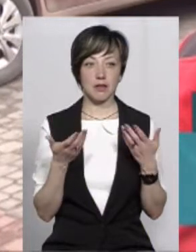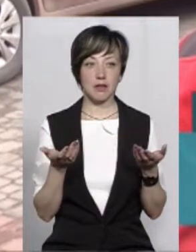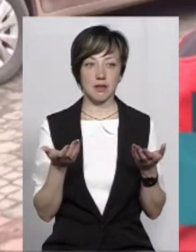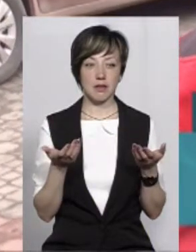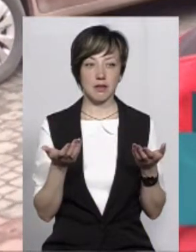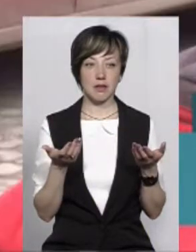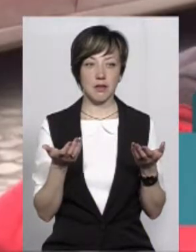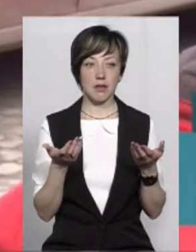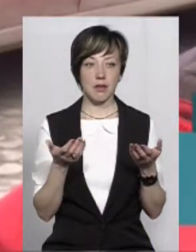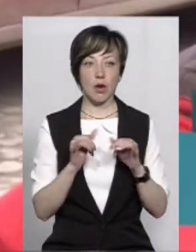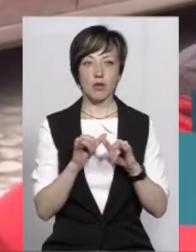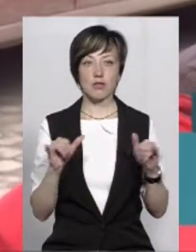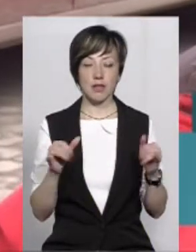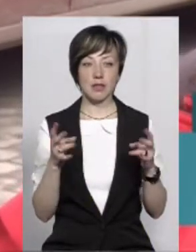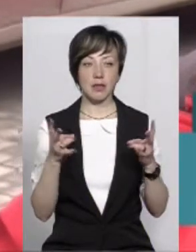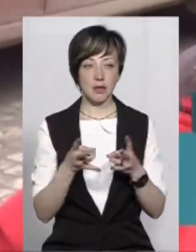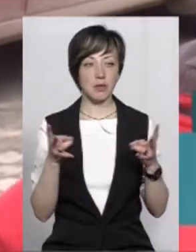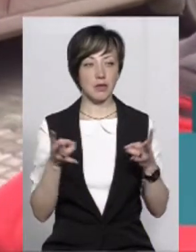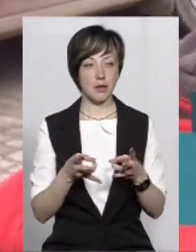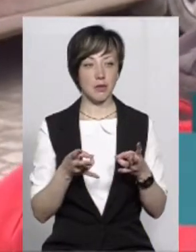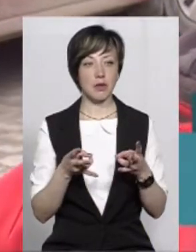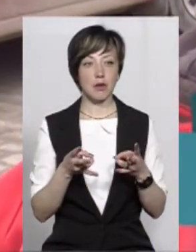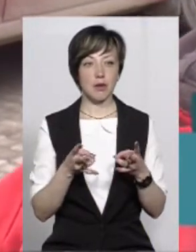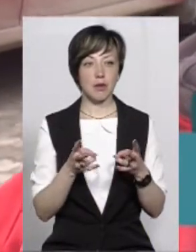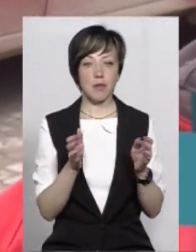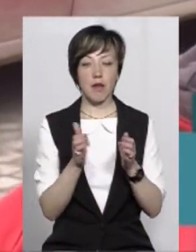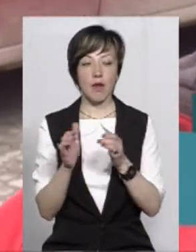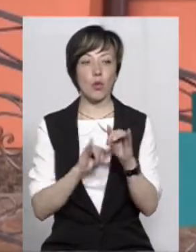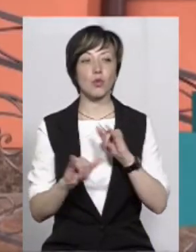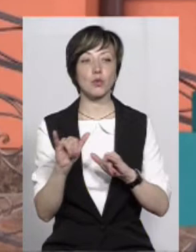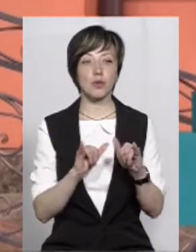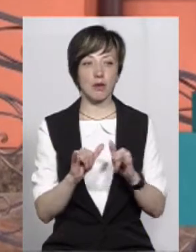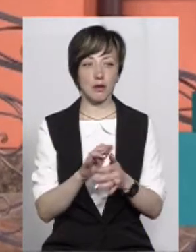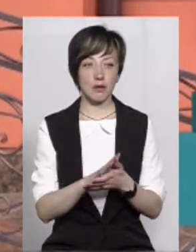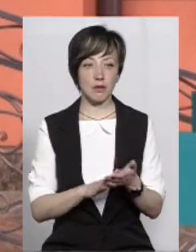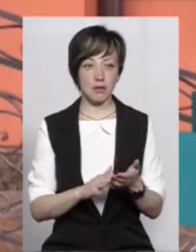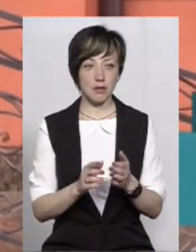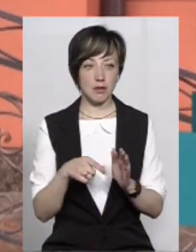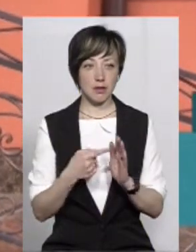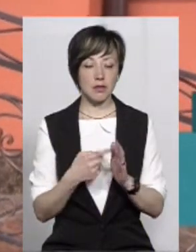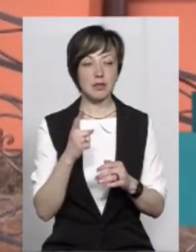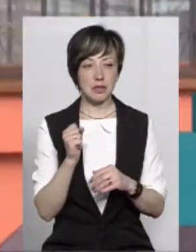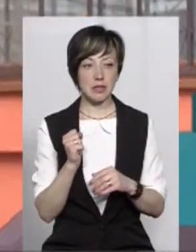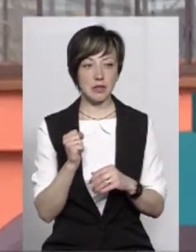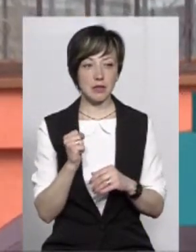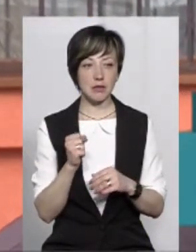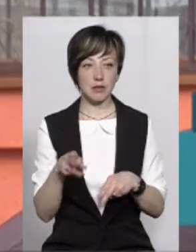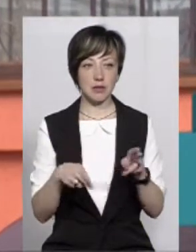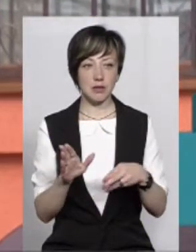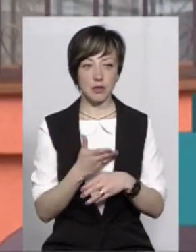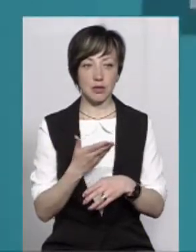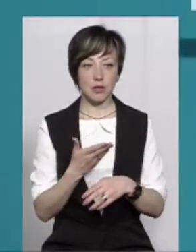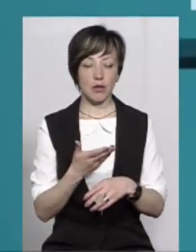розведеться нестерилізовані. Наверно, що треба, бо маленькі, де їх діти? Мабуть, все. Це